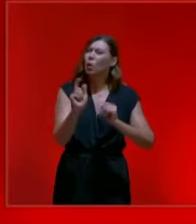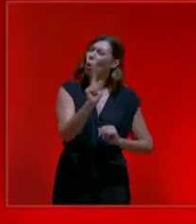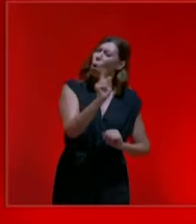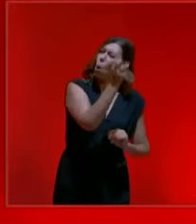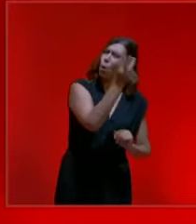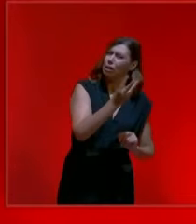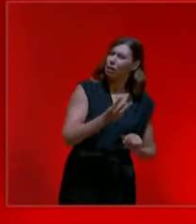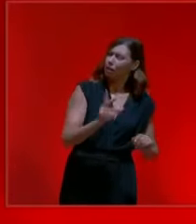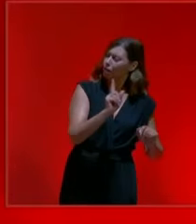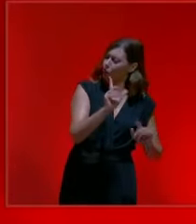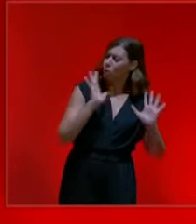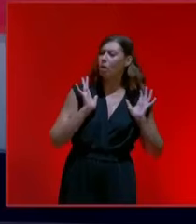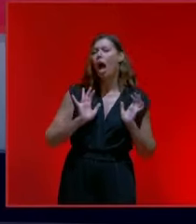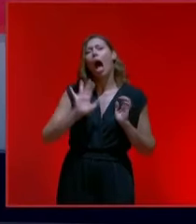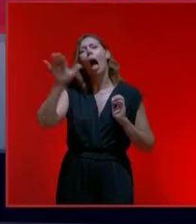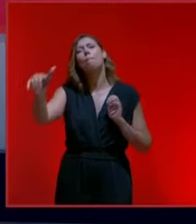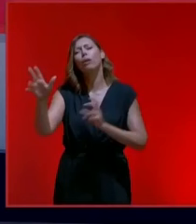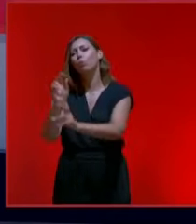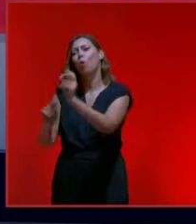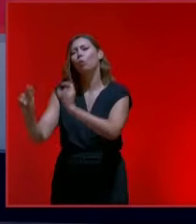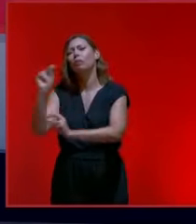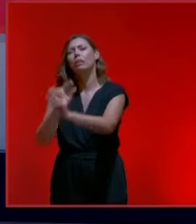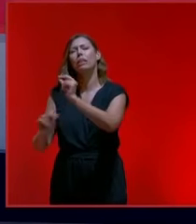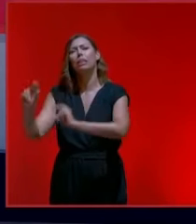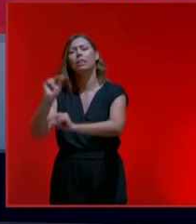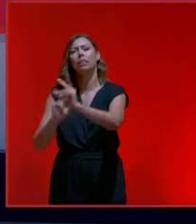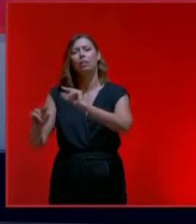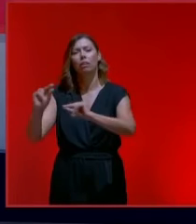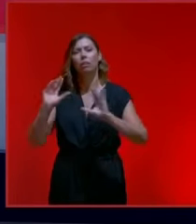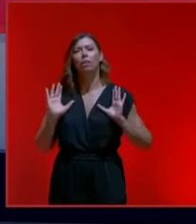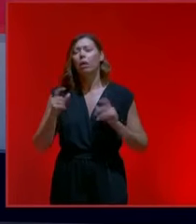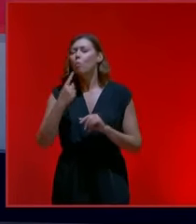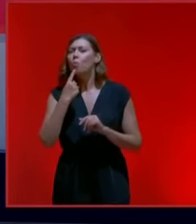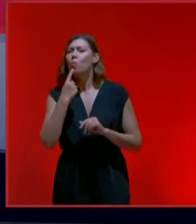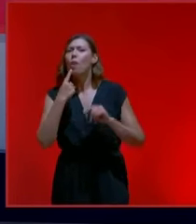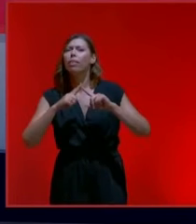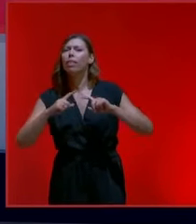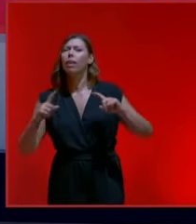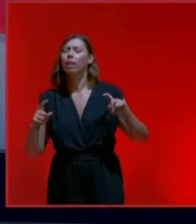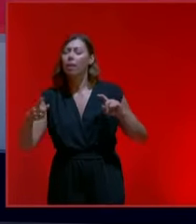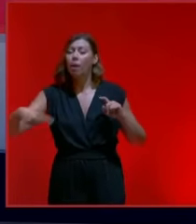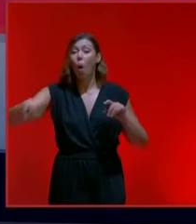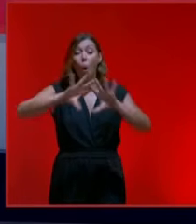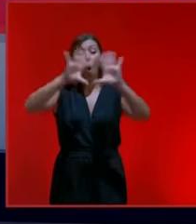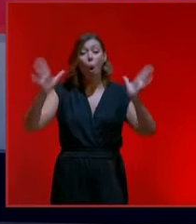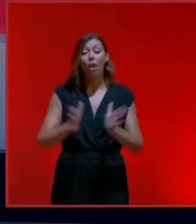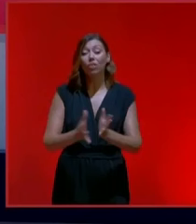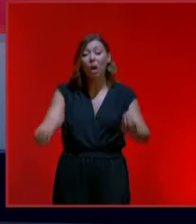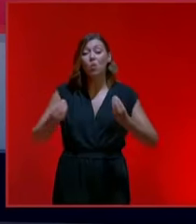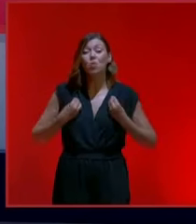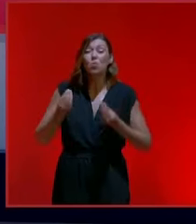διάφορους δημοσιολογούντες που λένε ότι αυτή η θέση είναι θέση που θα παράξει ένταση.